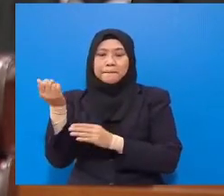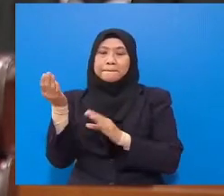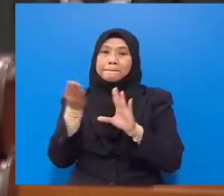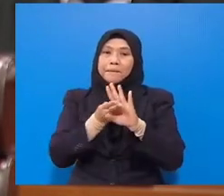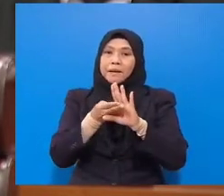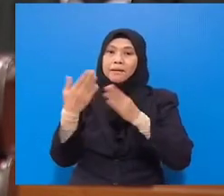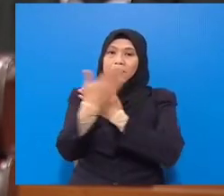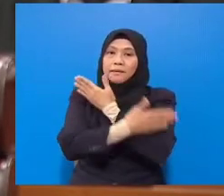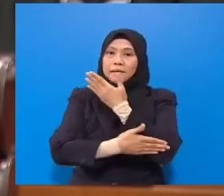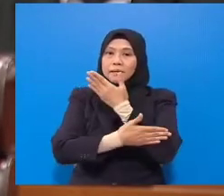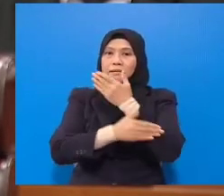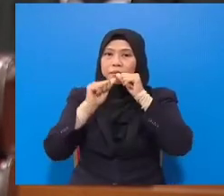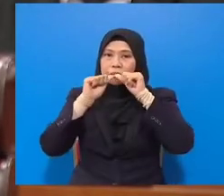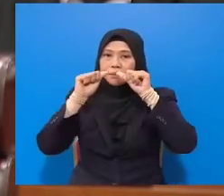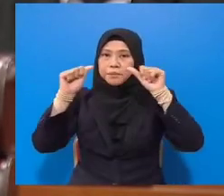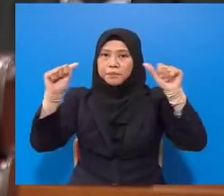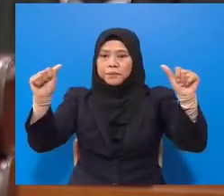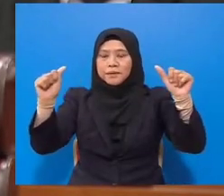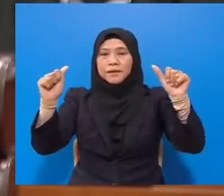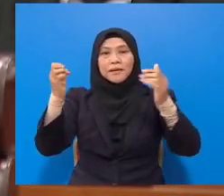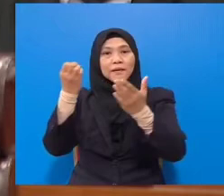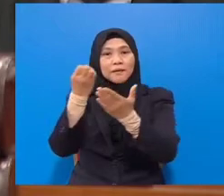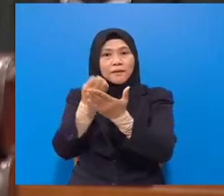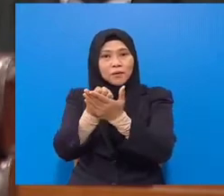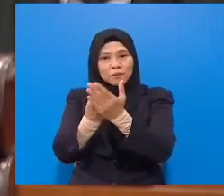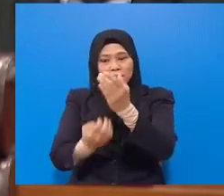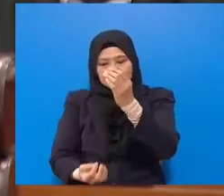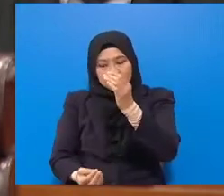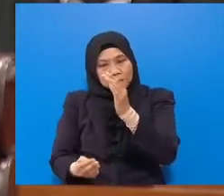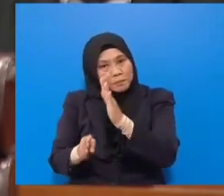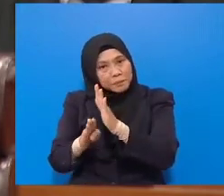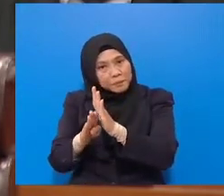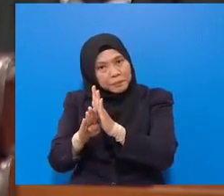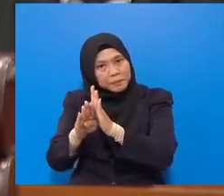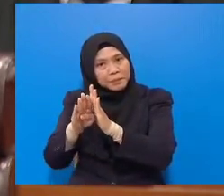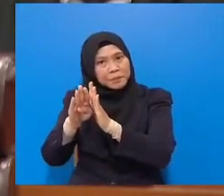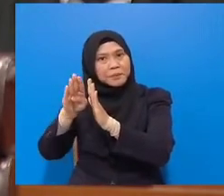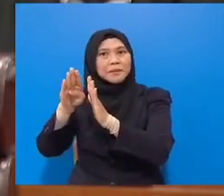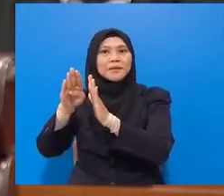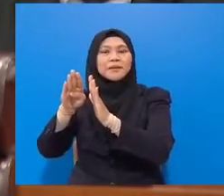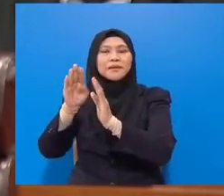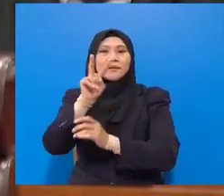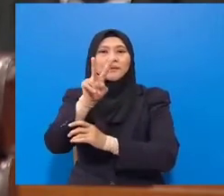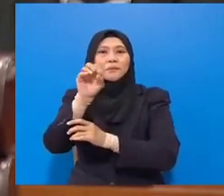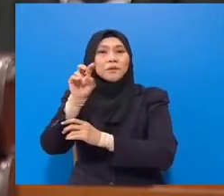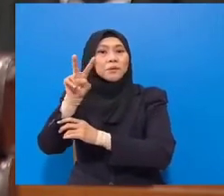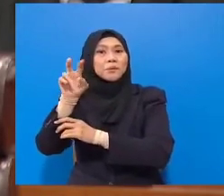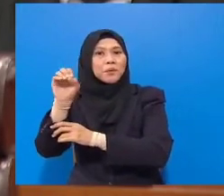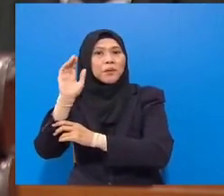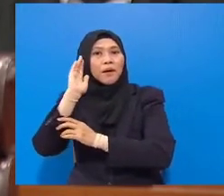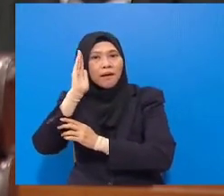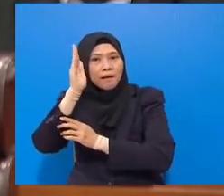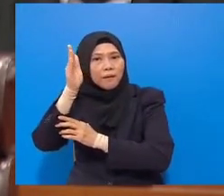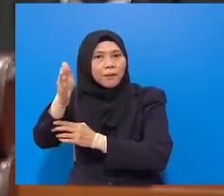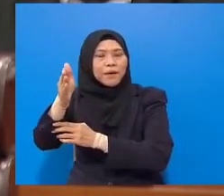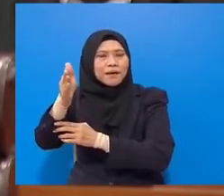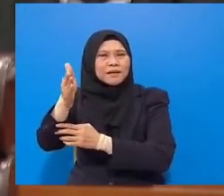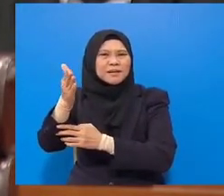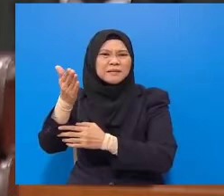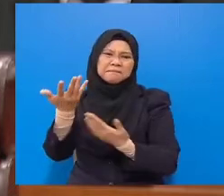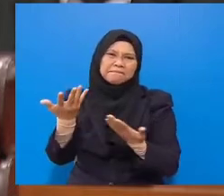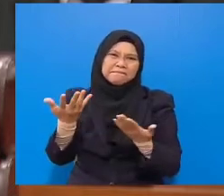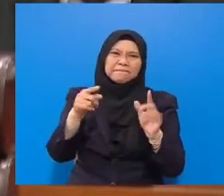Malaysia telah mengumumkannya pertumbuhan ekonomi negara bagi stroke keseluruhan tahun 2020 dijangkepi Antari